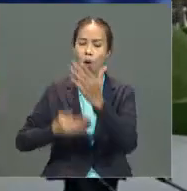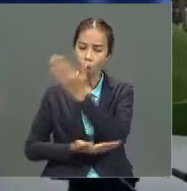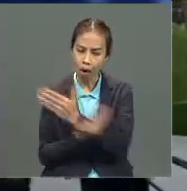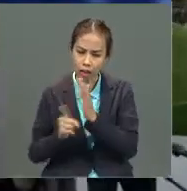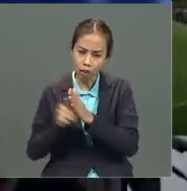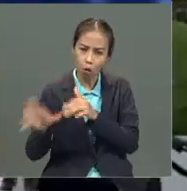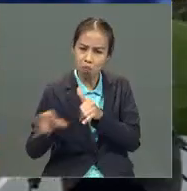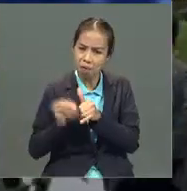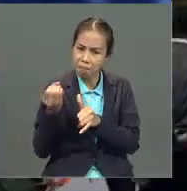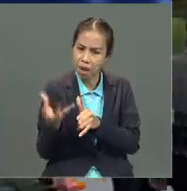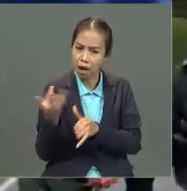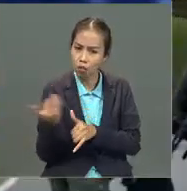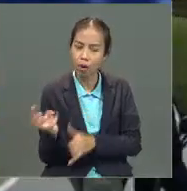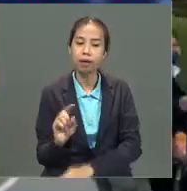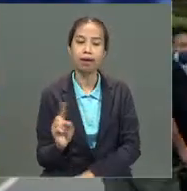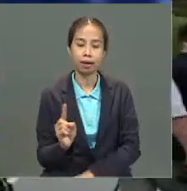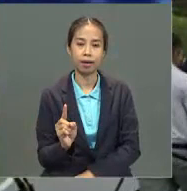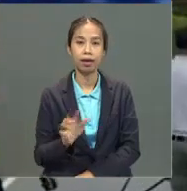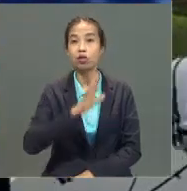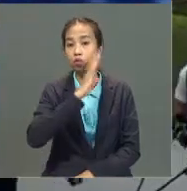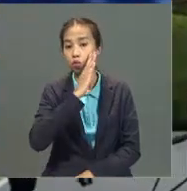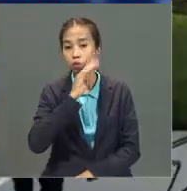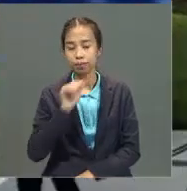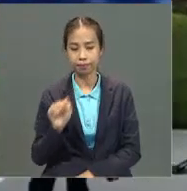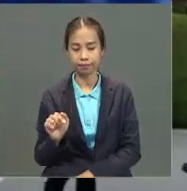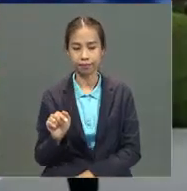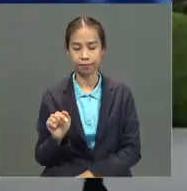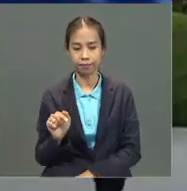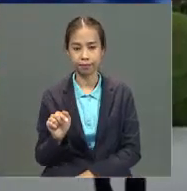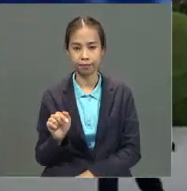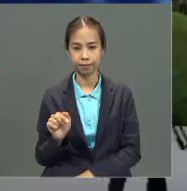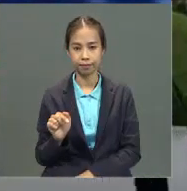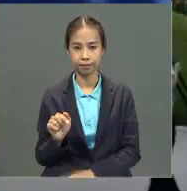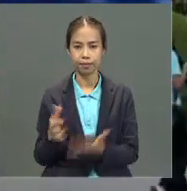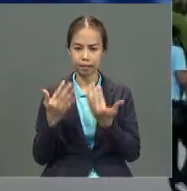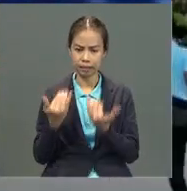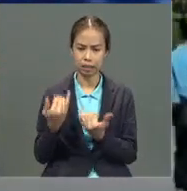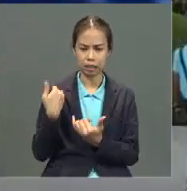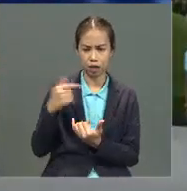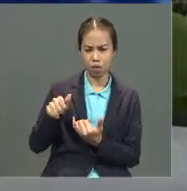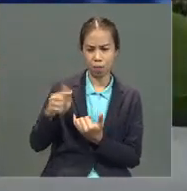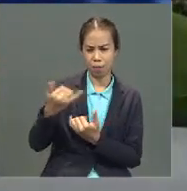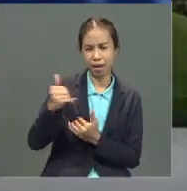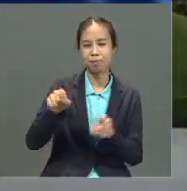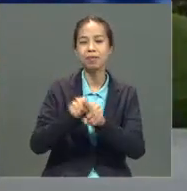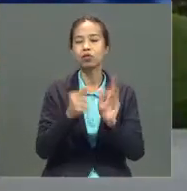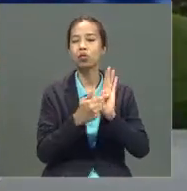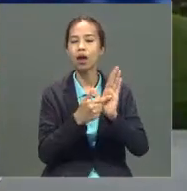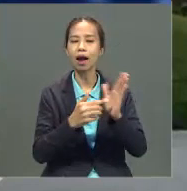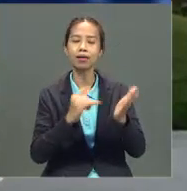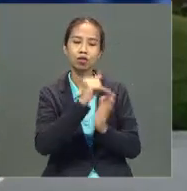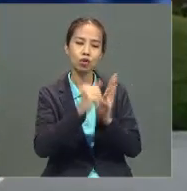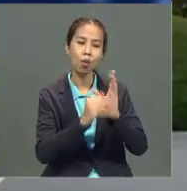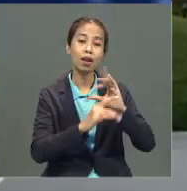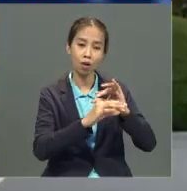ขนาดไหนเราเห็นแล้วว่าในขณะที่มีความเสี่ยงอยู่พอสมควรที่ระยองเนี่ยก็ปิดเป็นกลุ่ม